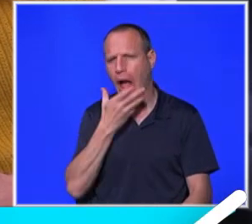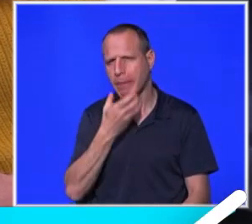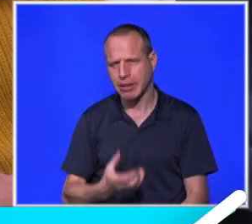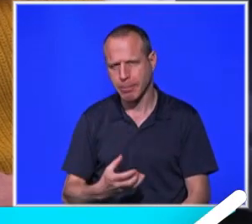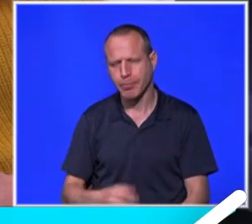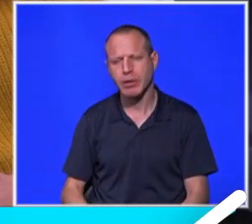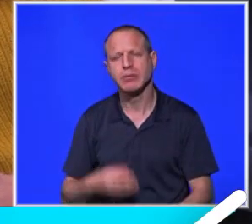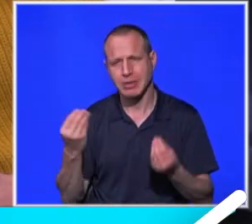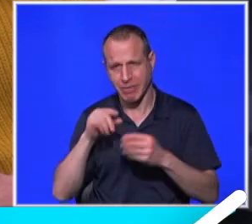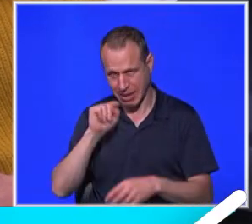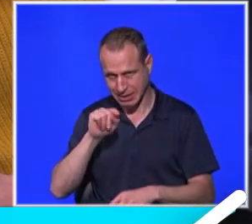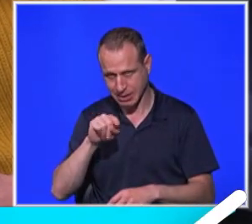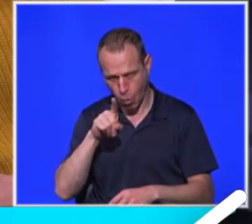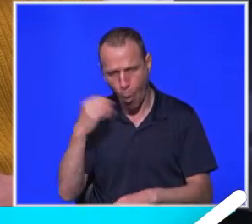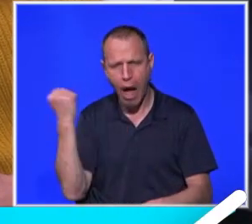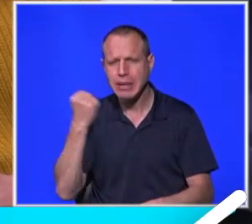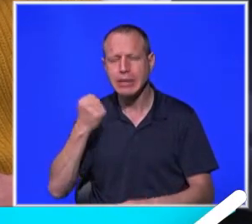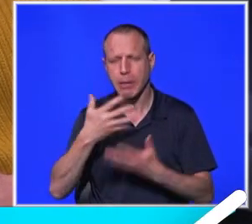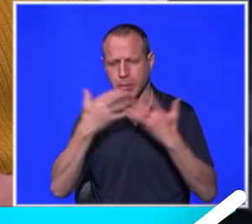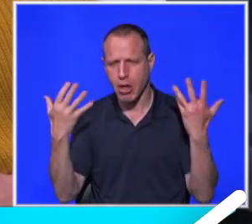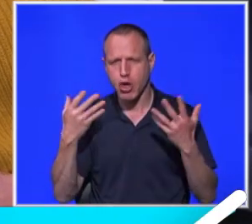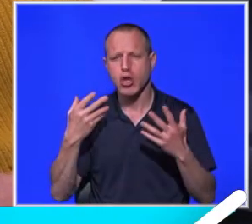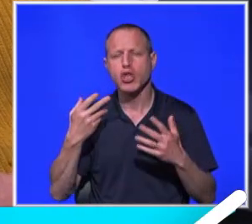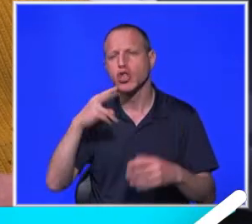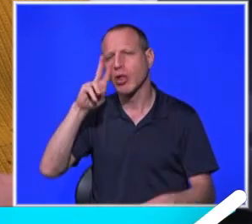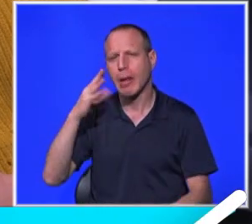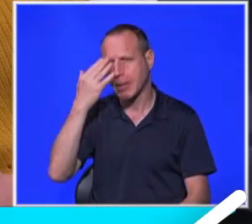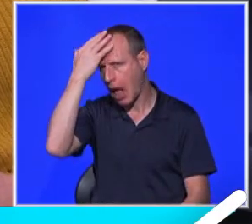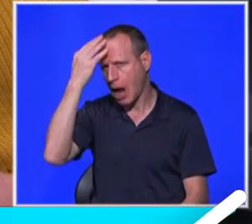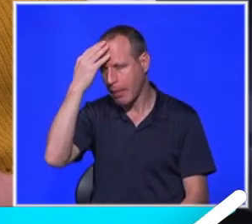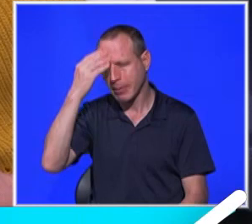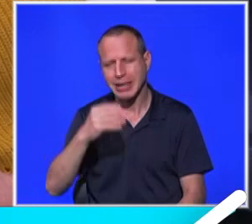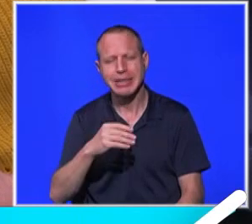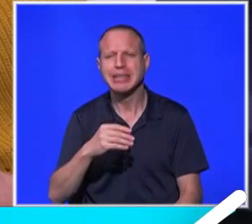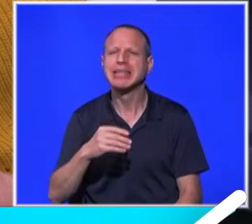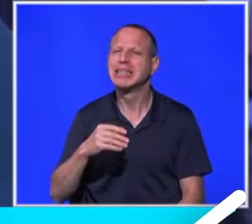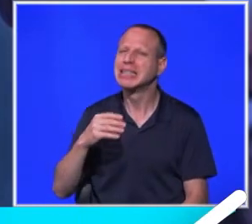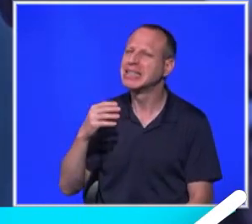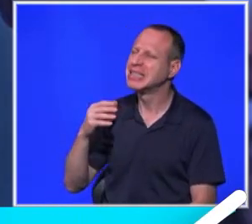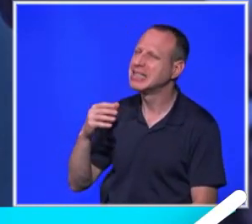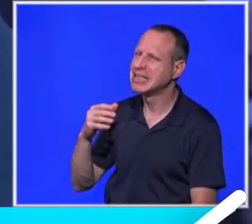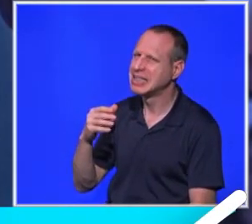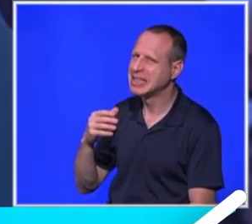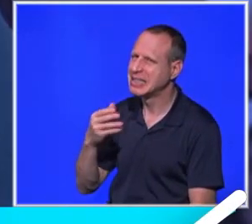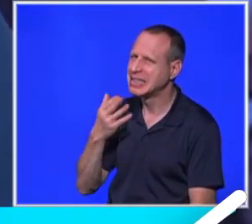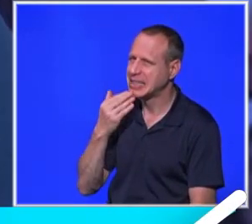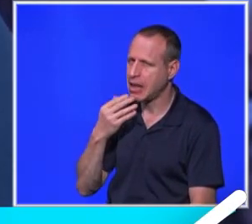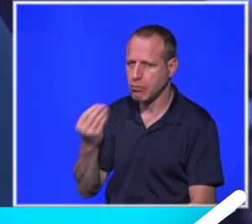הרבנים, הדבר הזה הוא חזק, מסתבר יותר גם יאיר לפיד וגם מאחרים. מישהו מכם? לא, אני